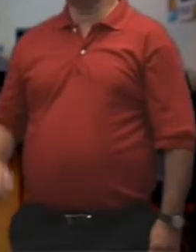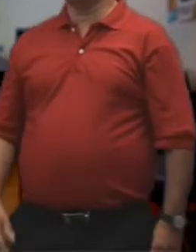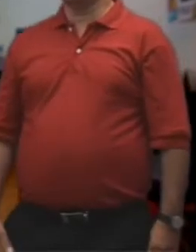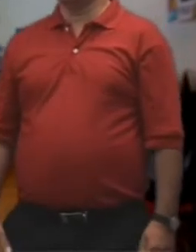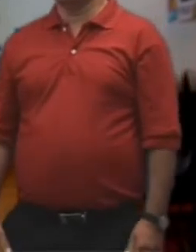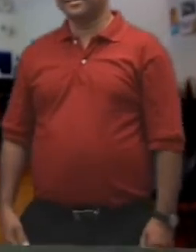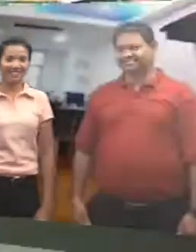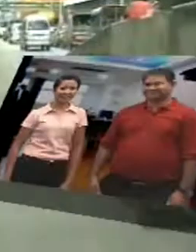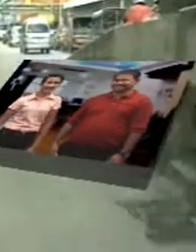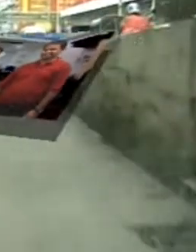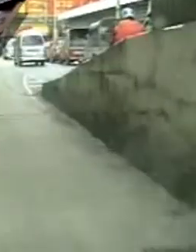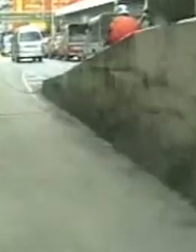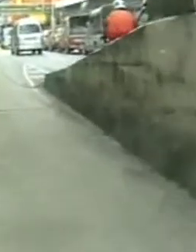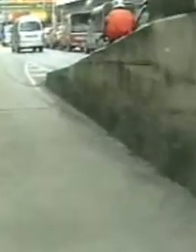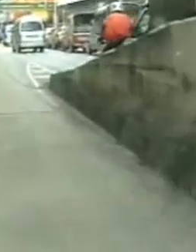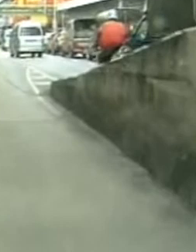ย